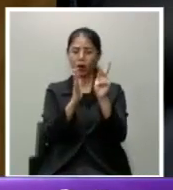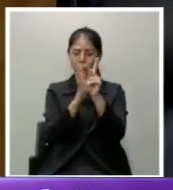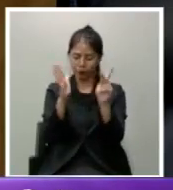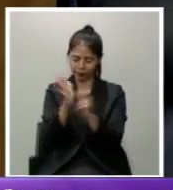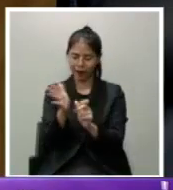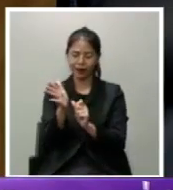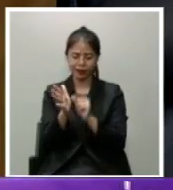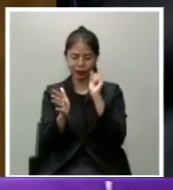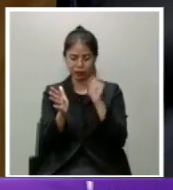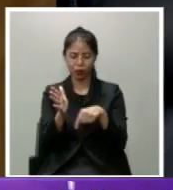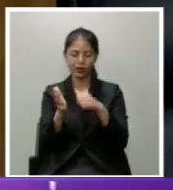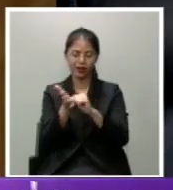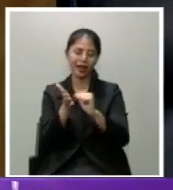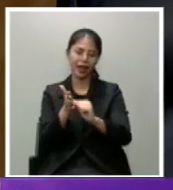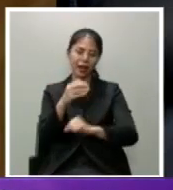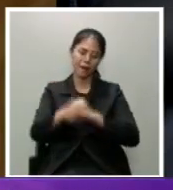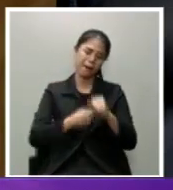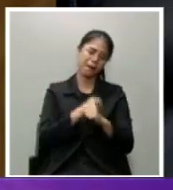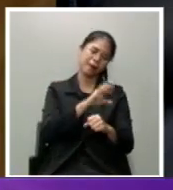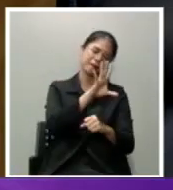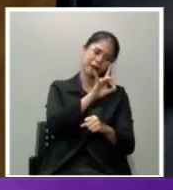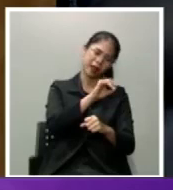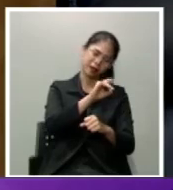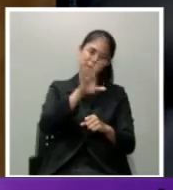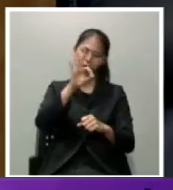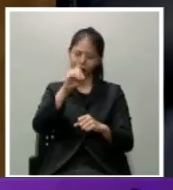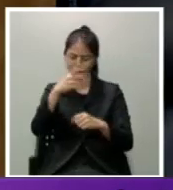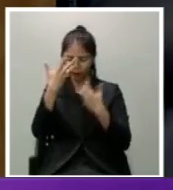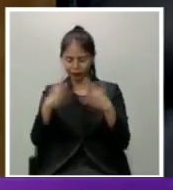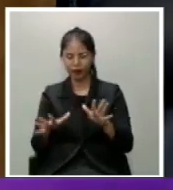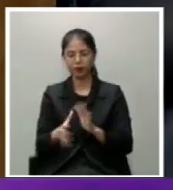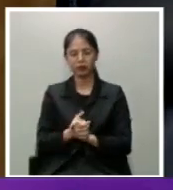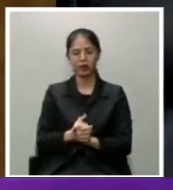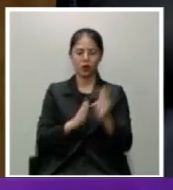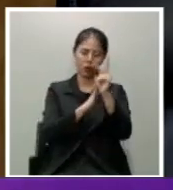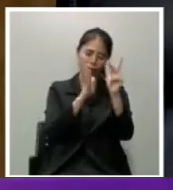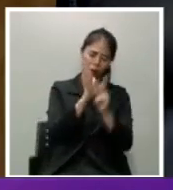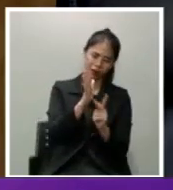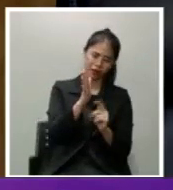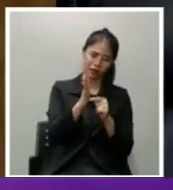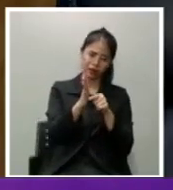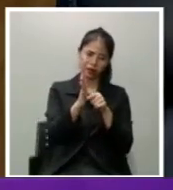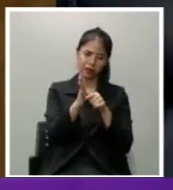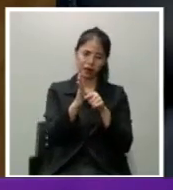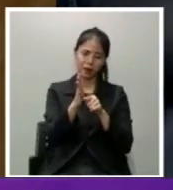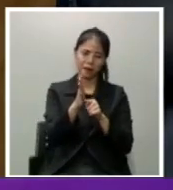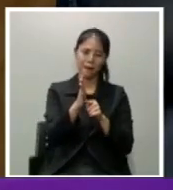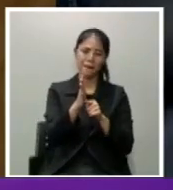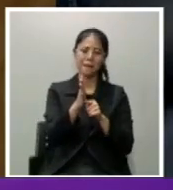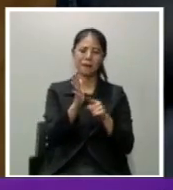ากฎหมายนี้มัน 80-90 ปีแล้วและที่สำคัญกฎหมายนี้ผ่านการแก้ในสภาม